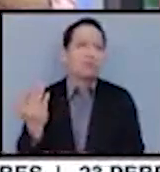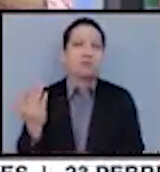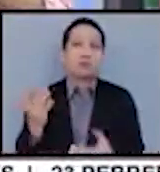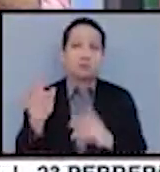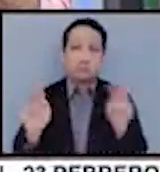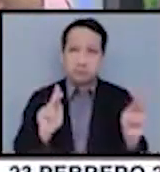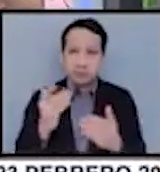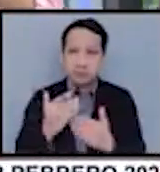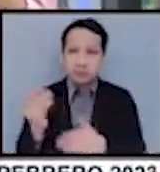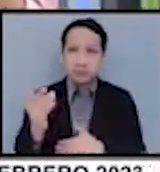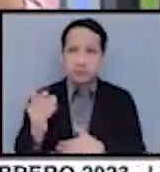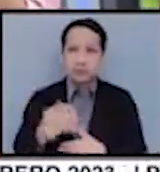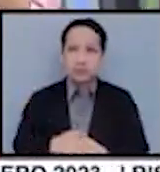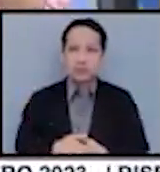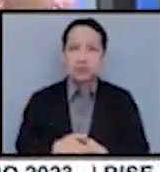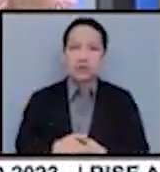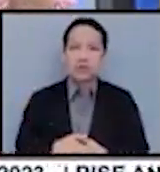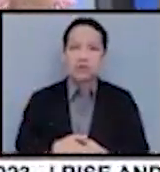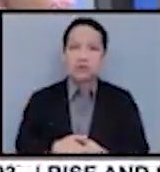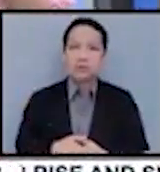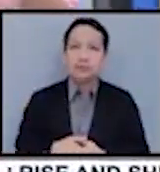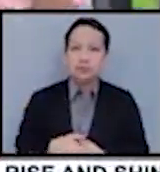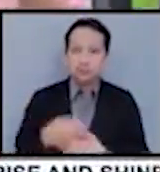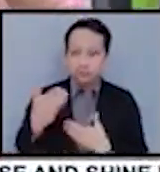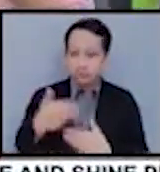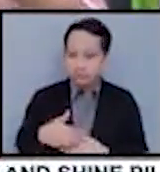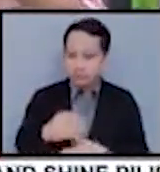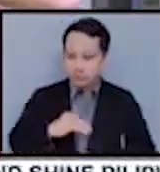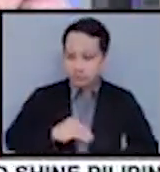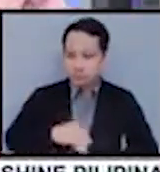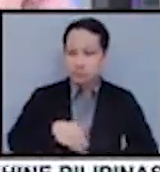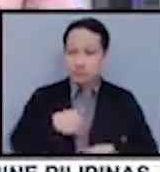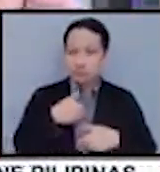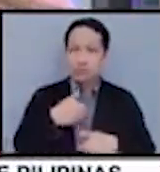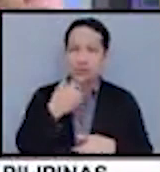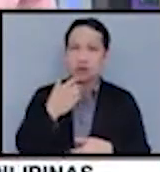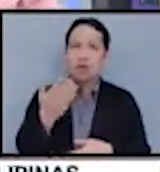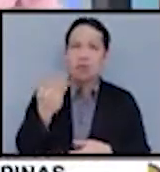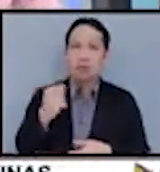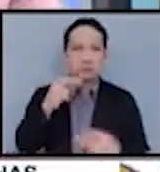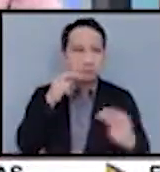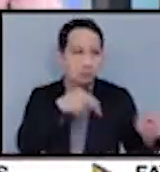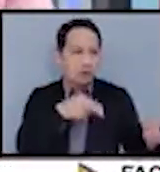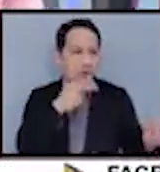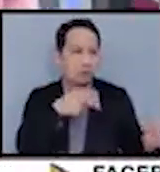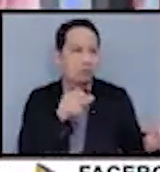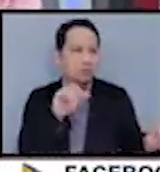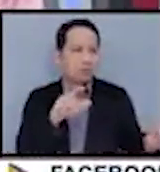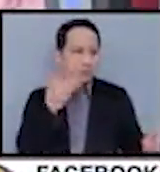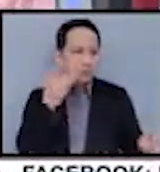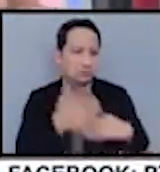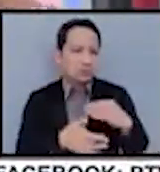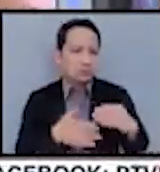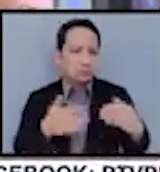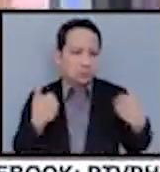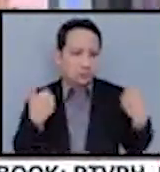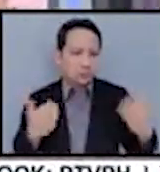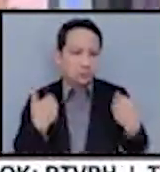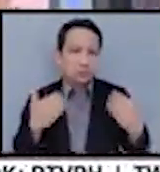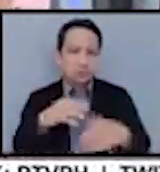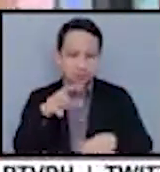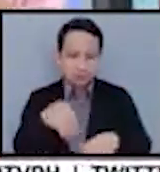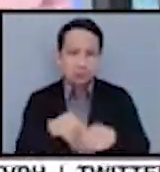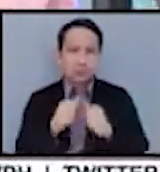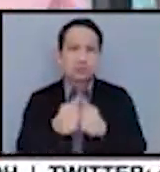na nagkaroon ng confident dahil sa nakita nila na at an early age, nakasali na ako sa mga ganong pageants